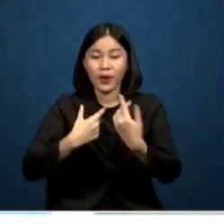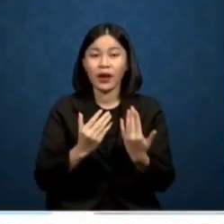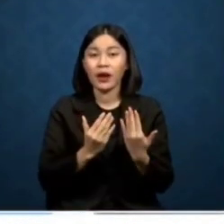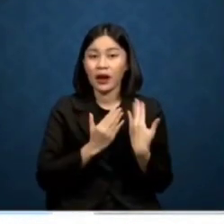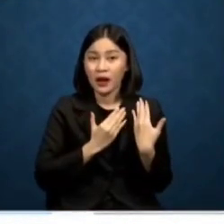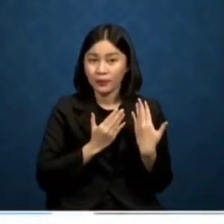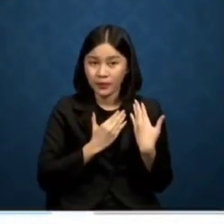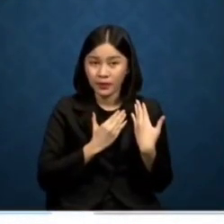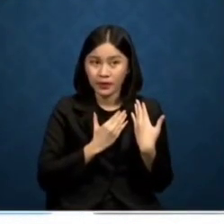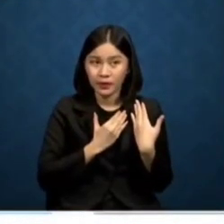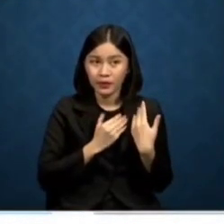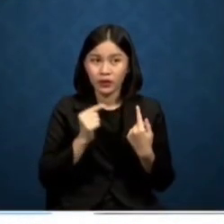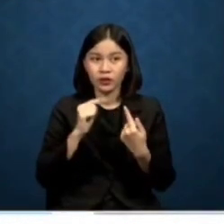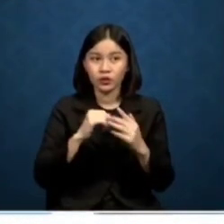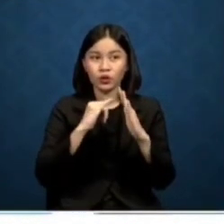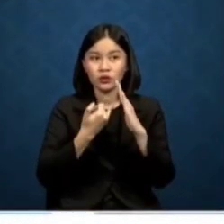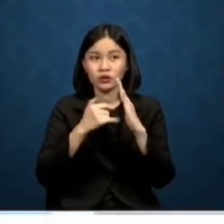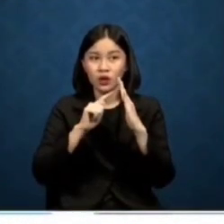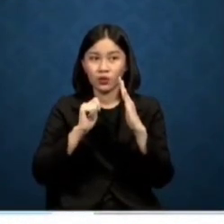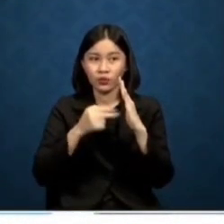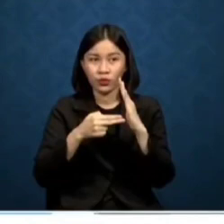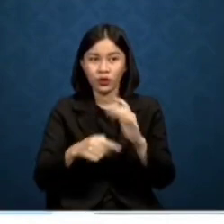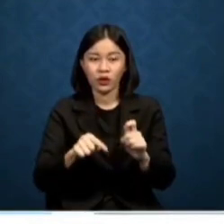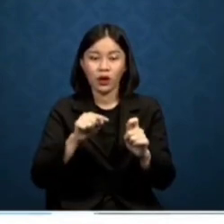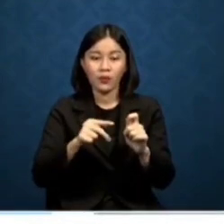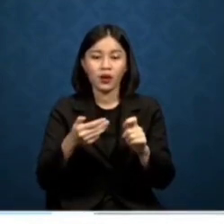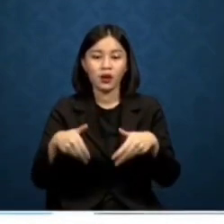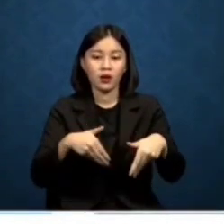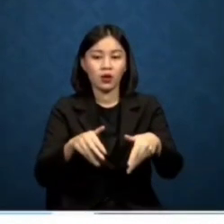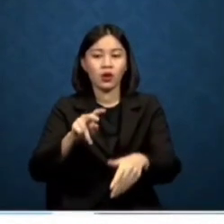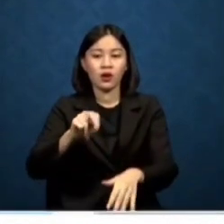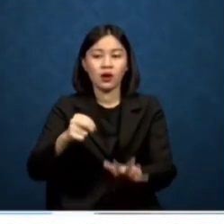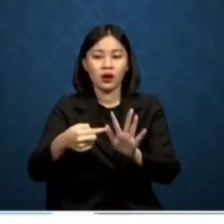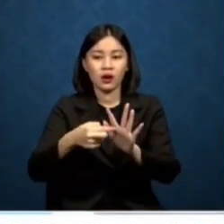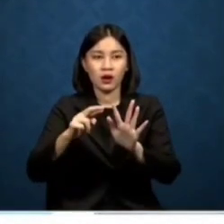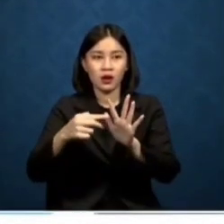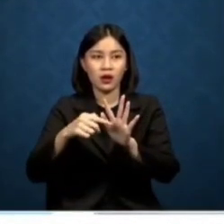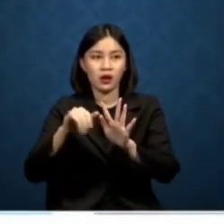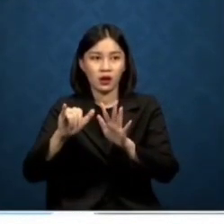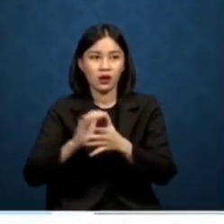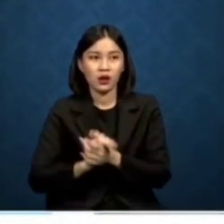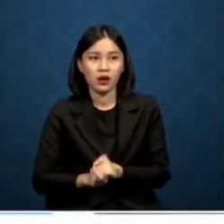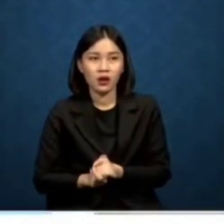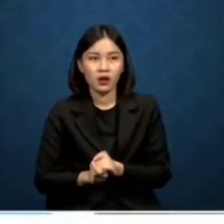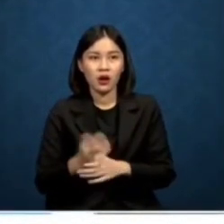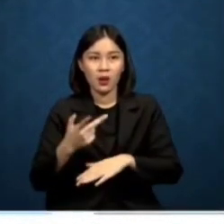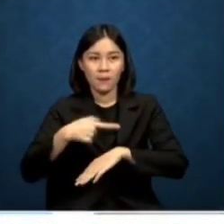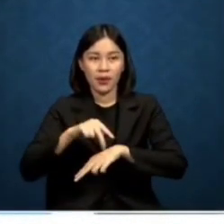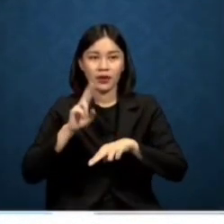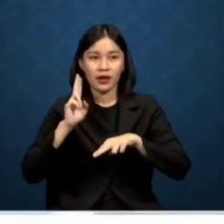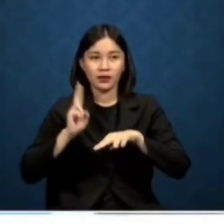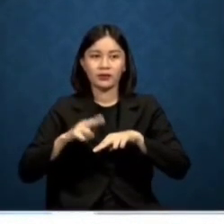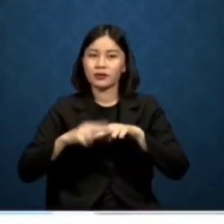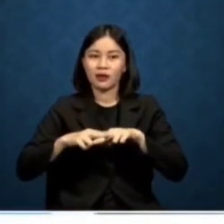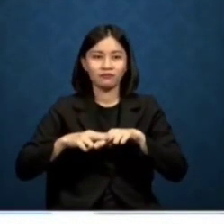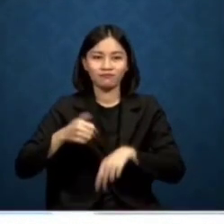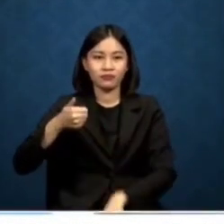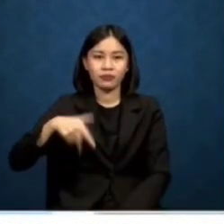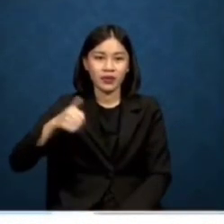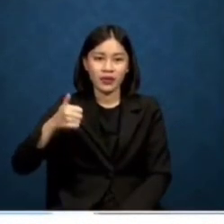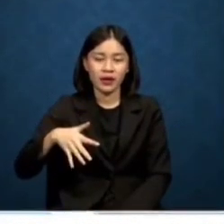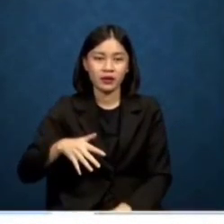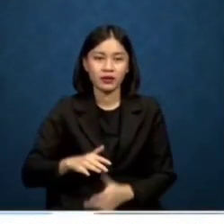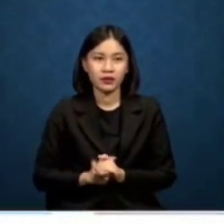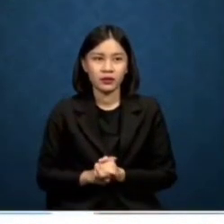2หมู่ที่ 3หมู่ที่ 6หมู่ที่ 7หมู่ที่ 8หมู่ที่ 9และหมู่ที่ 10ตำบลคลองนารายณ์อำเภอเมือง